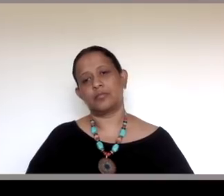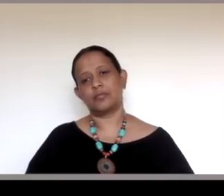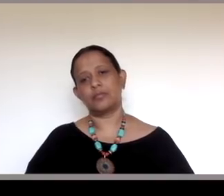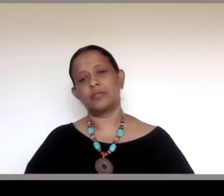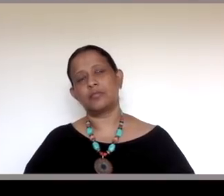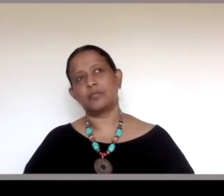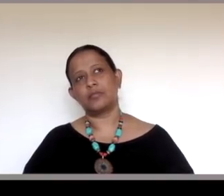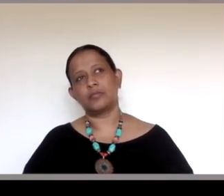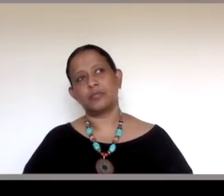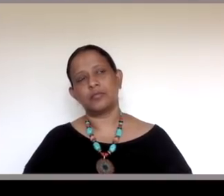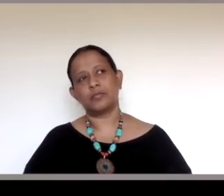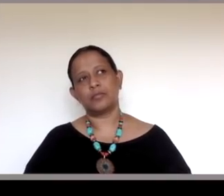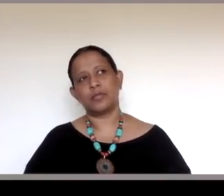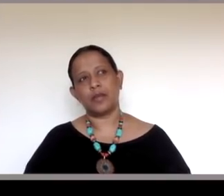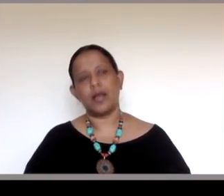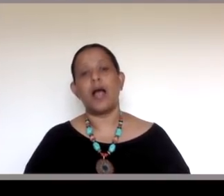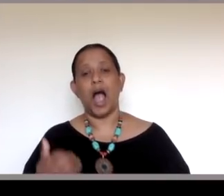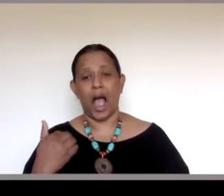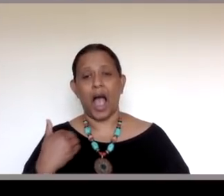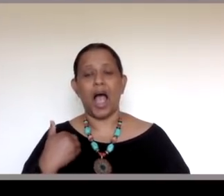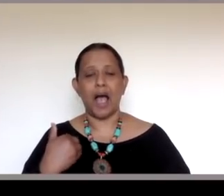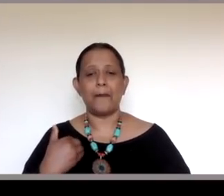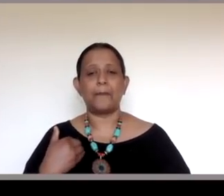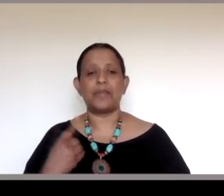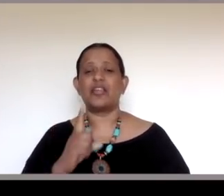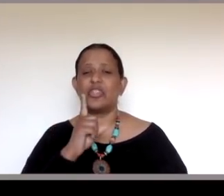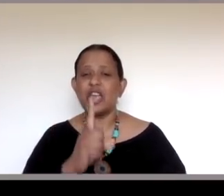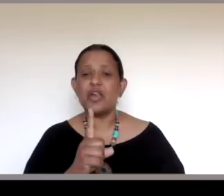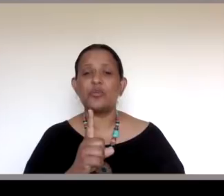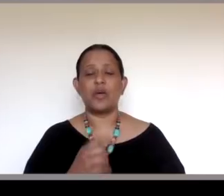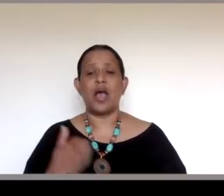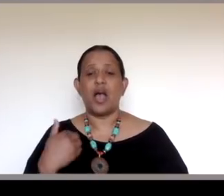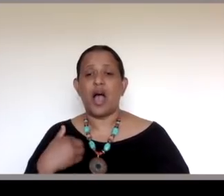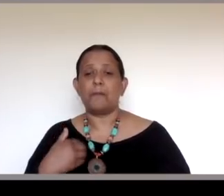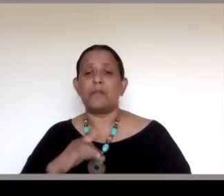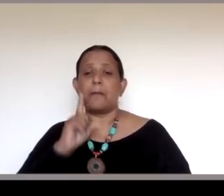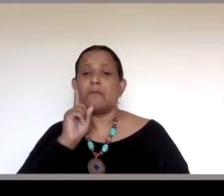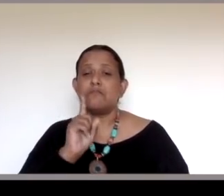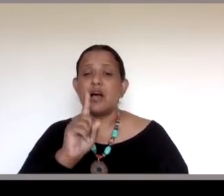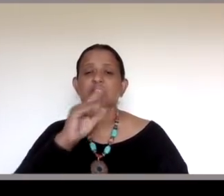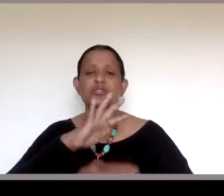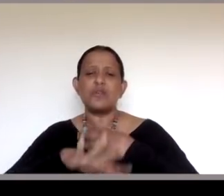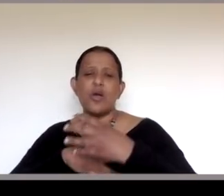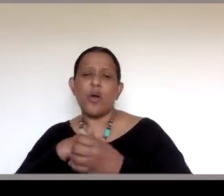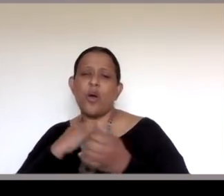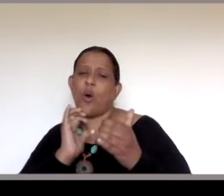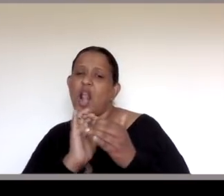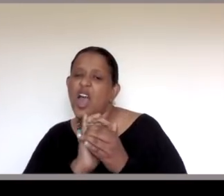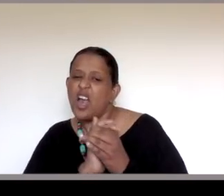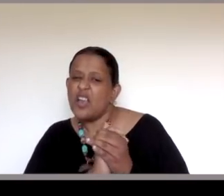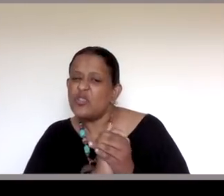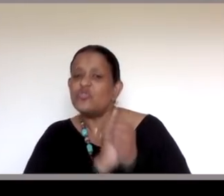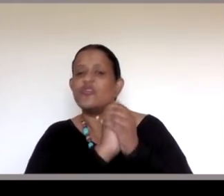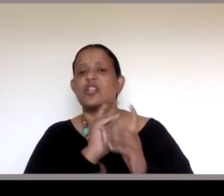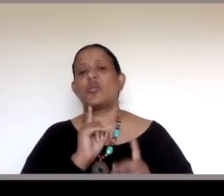அவர் சொல்லுகின்றார் யட்டஹத் கமத் பிரீதியத் எக்கட்ட கமன் கரண பாவ கீழ்படிவும் மகிழ்ச்சியும்